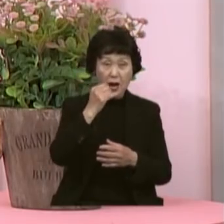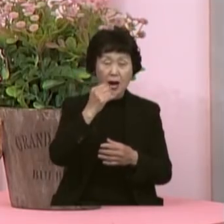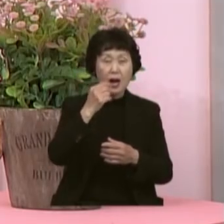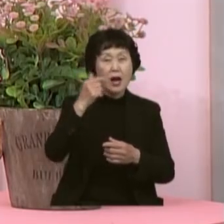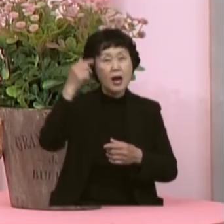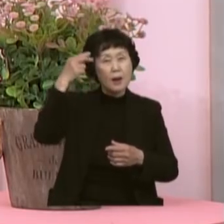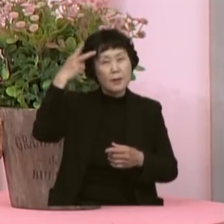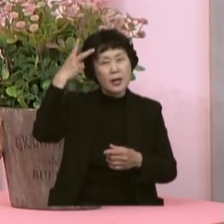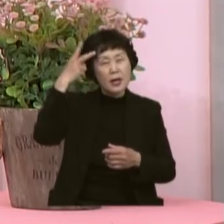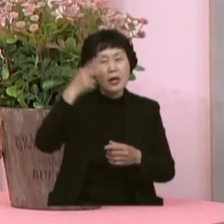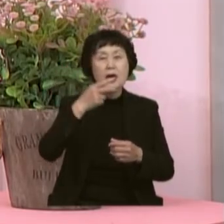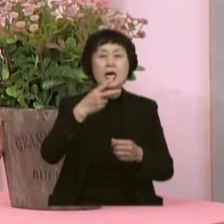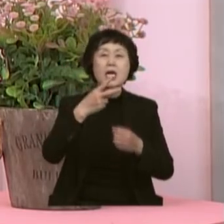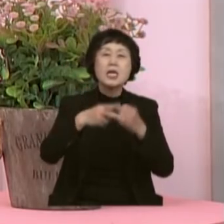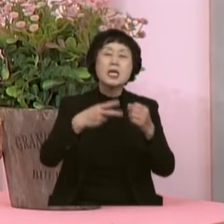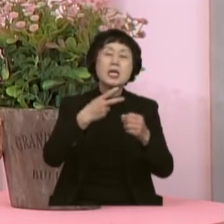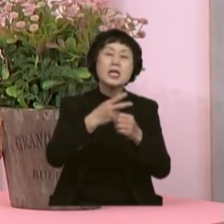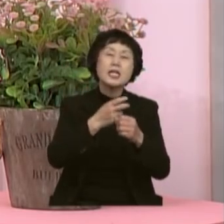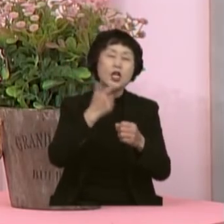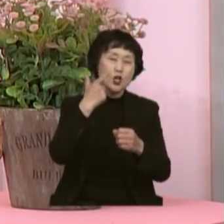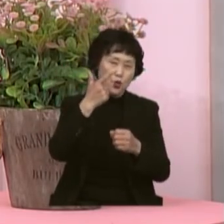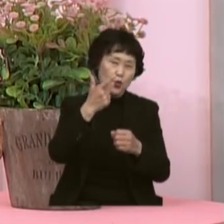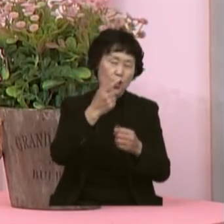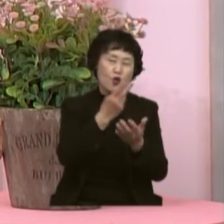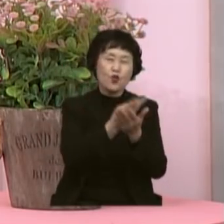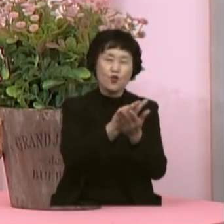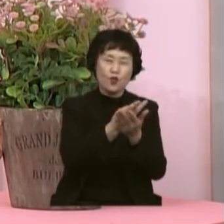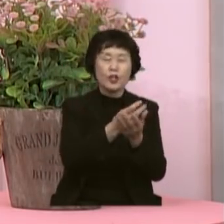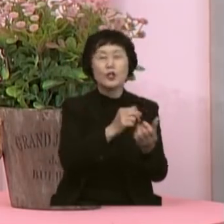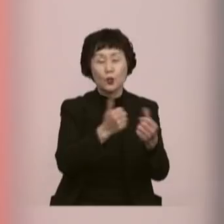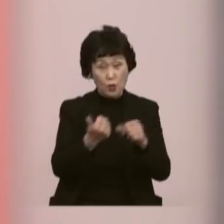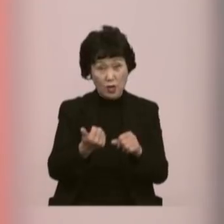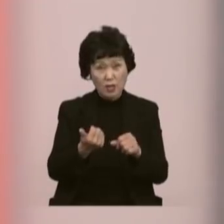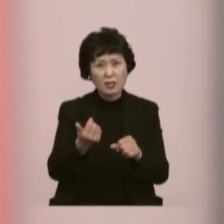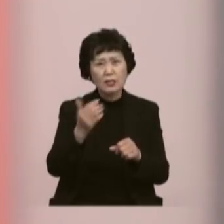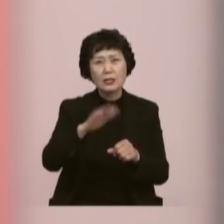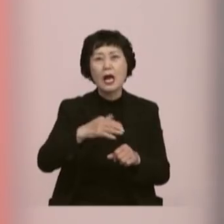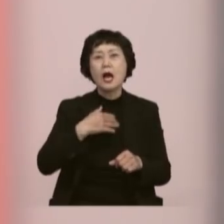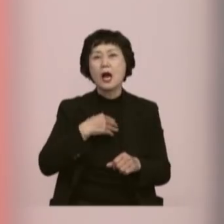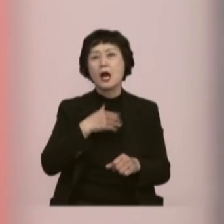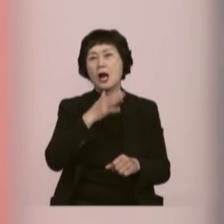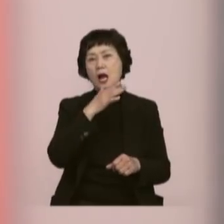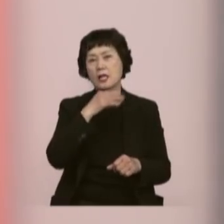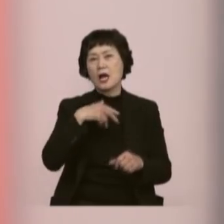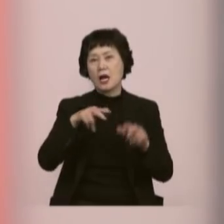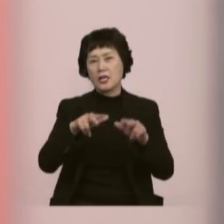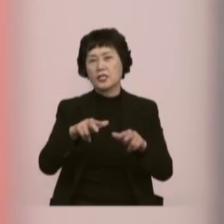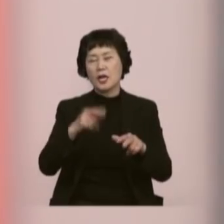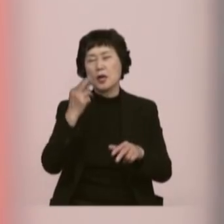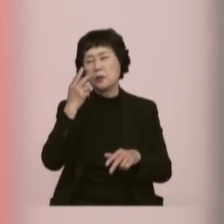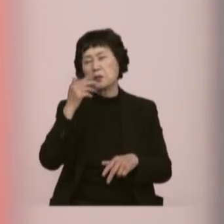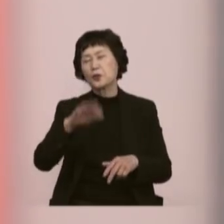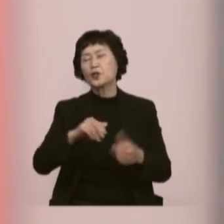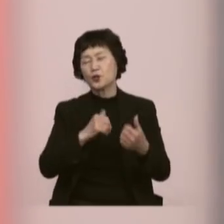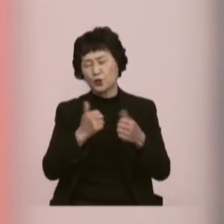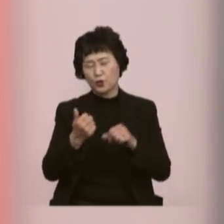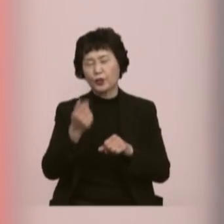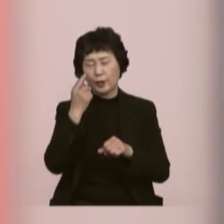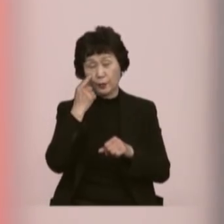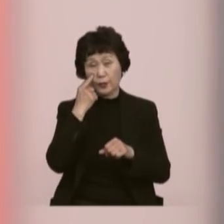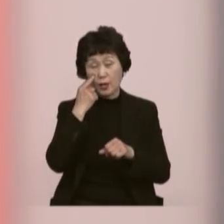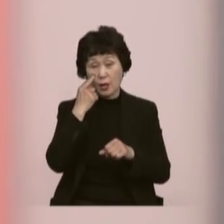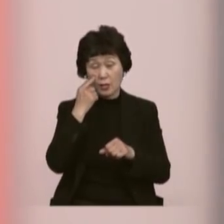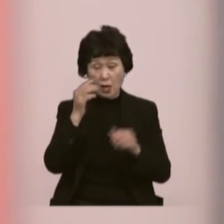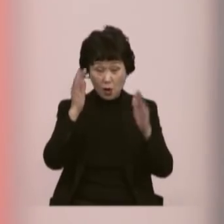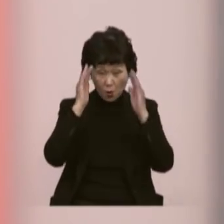동안 누워 계시다 돌아가셨던 생각이 나면서. 그걸 아니까. 그러니까 제가 그때 여기서 죽는구나. 미국 가서. 그것도